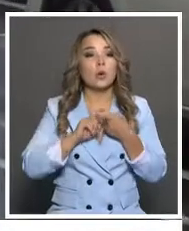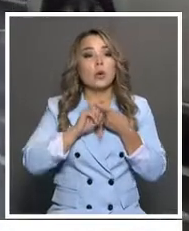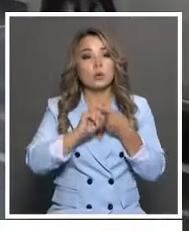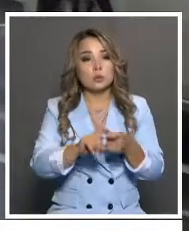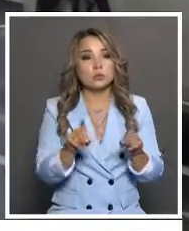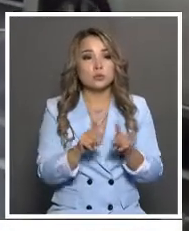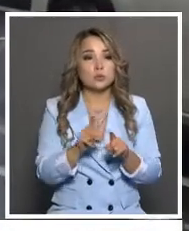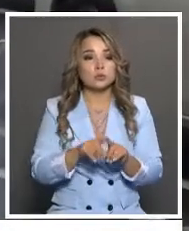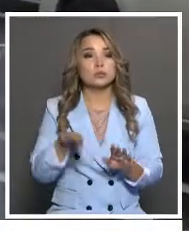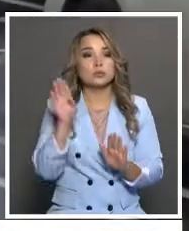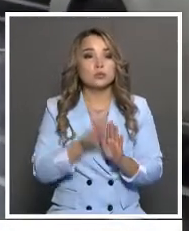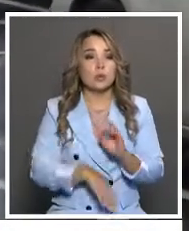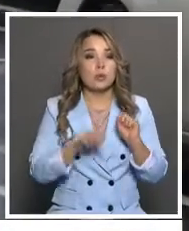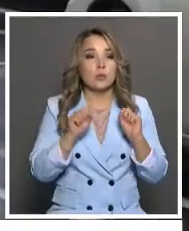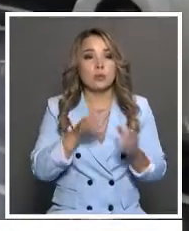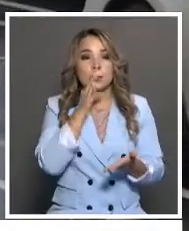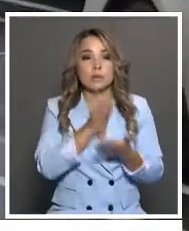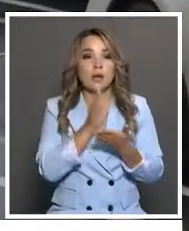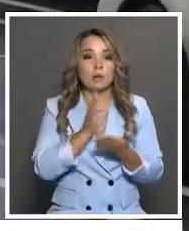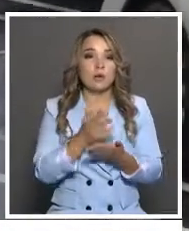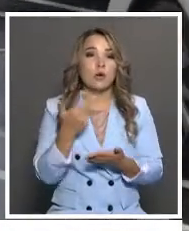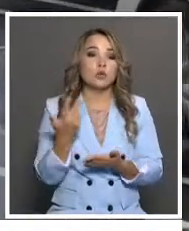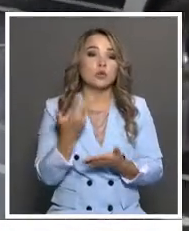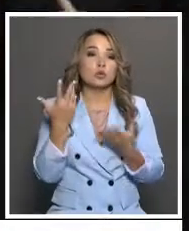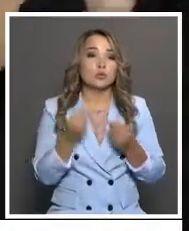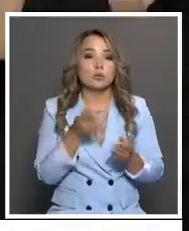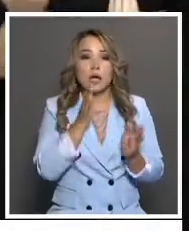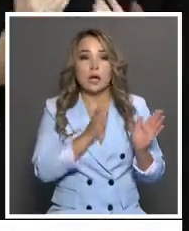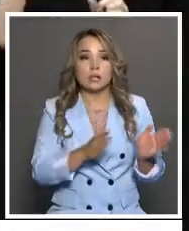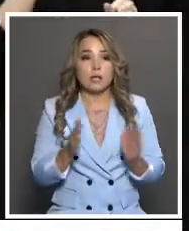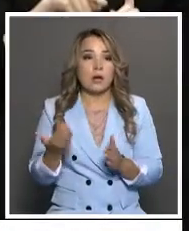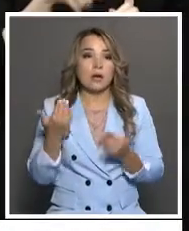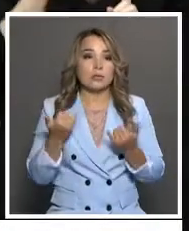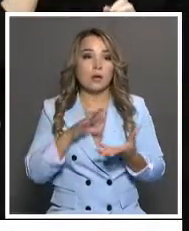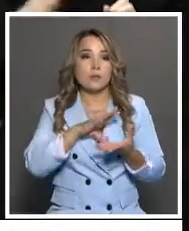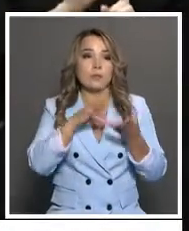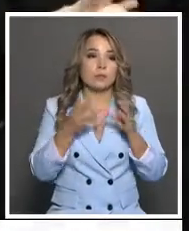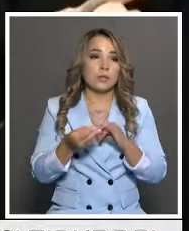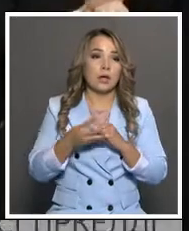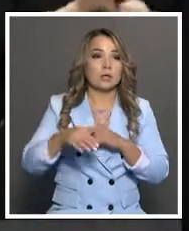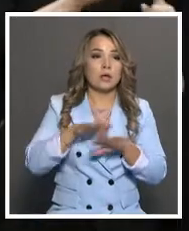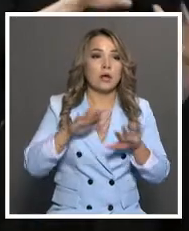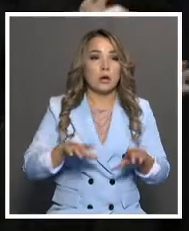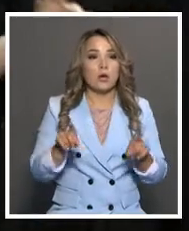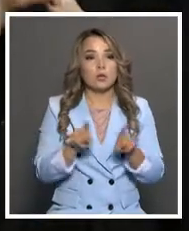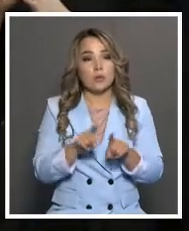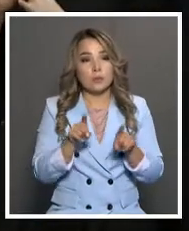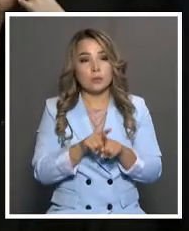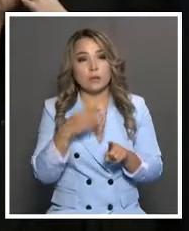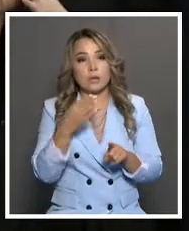саны күрт артуы мүмкін. Осыған орай 3 күн қатарынан елдің барлық аумағында локдаун жарияланып отыр.